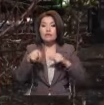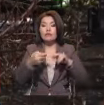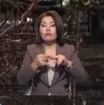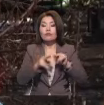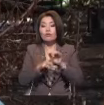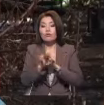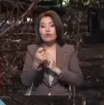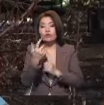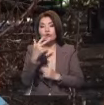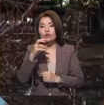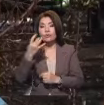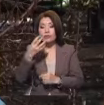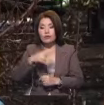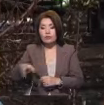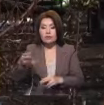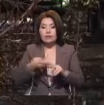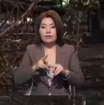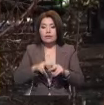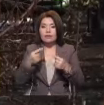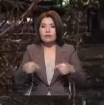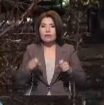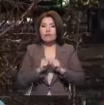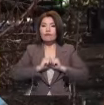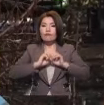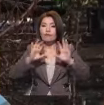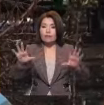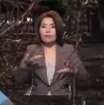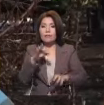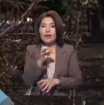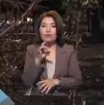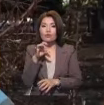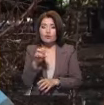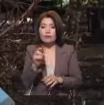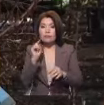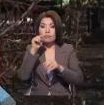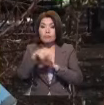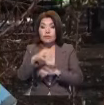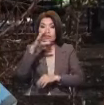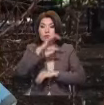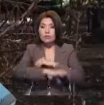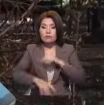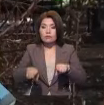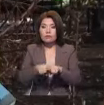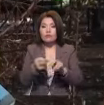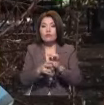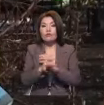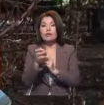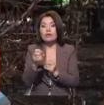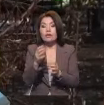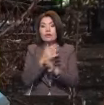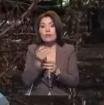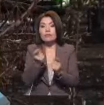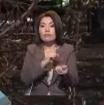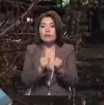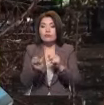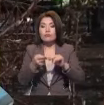миллион градусқа жетеді. Бұл жерлерден жан-жаққа протондар шашырап жатыр. Сол протондар бізге жетіп, солтүстік шығылас сияқты табиғи құбылыстар тудырады. Соңғы рет